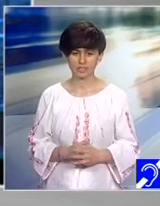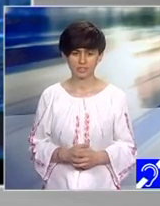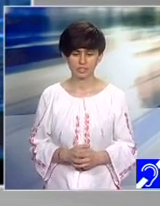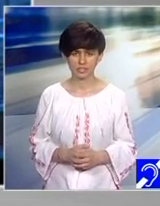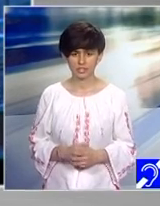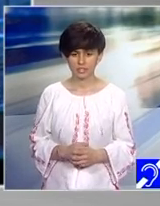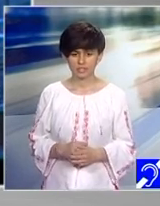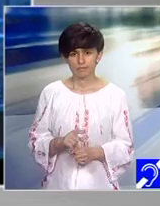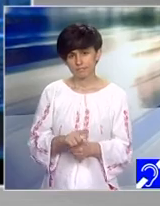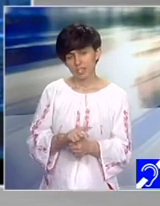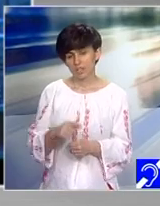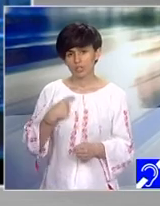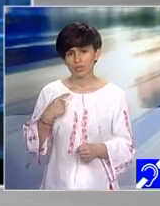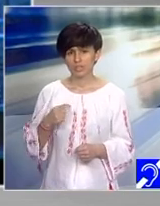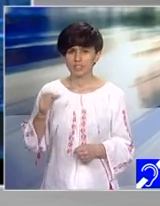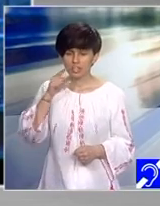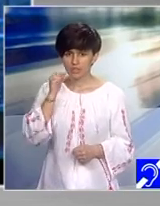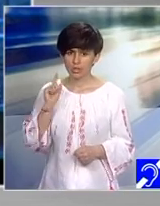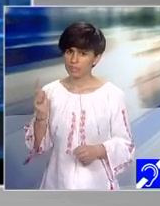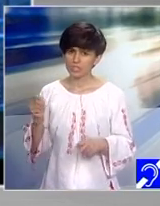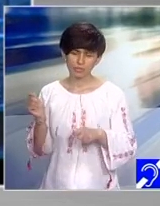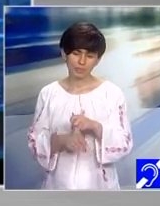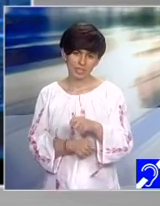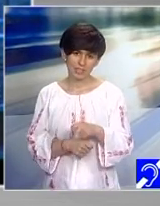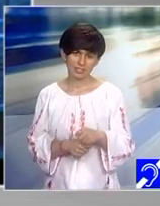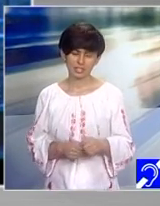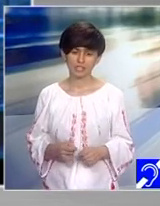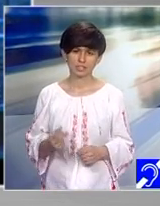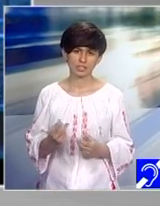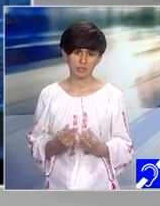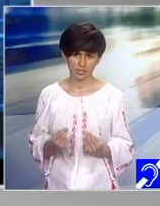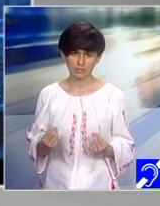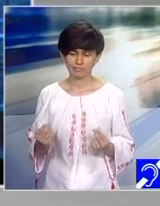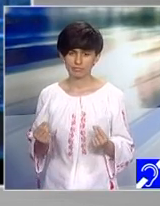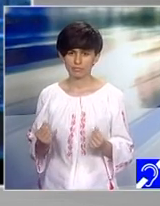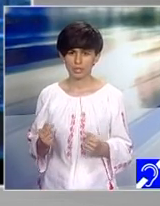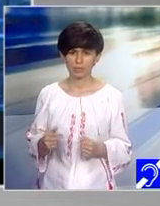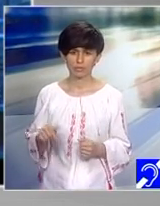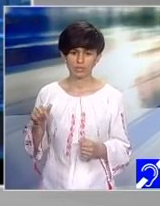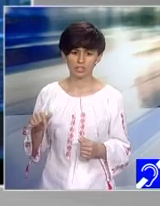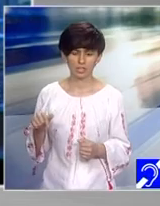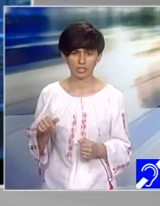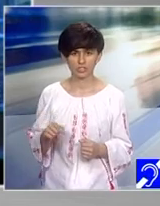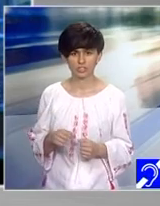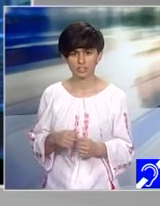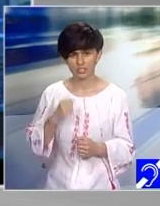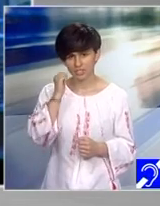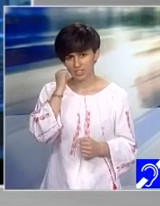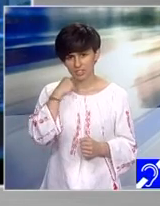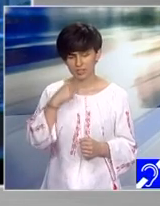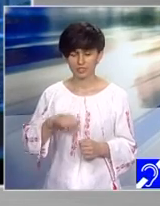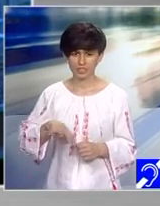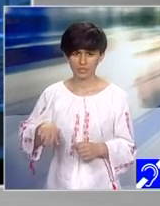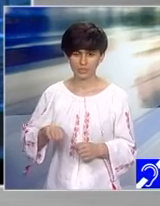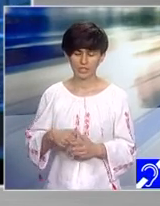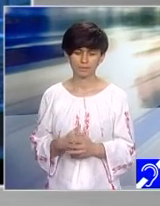penalizează suficient necinstea și genul ăsta de scurtături. Și, în fine, un alt aspect care ne